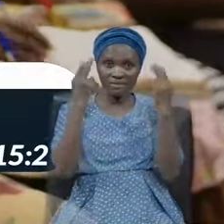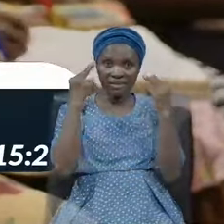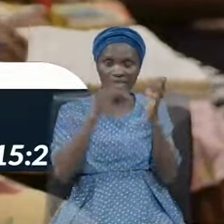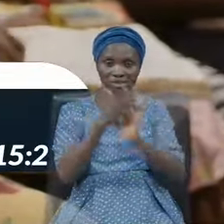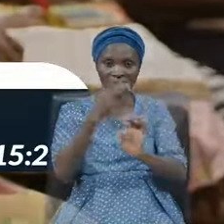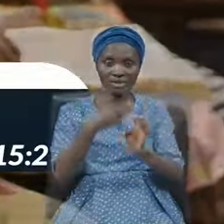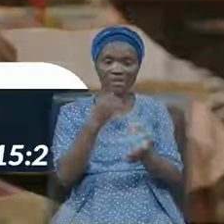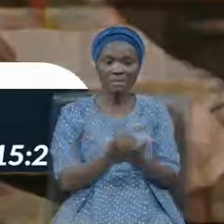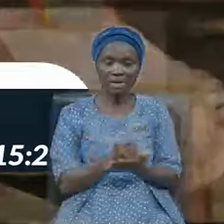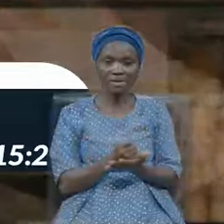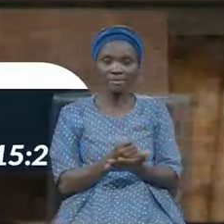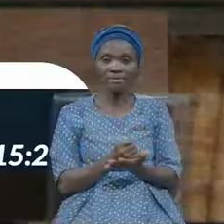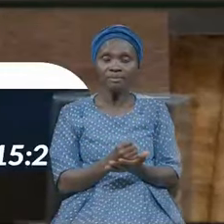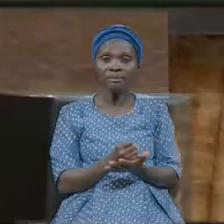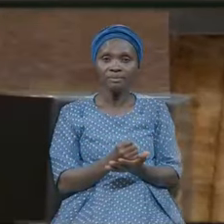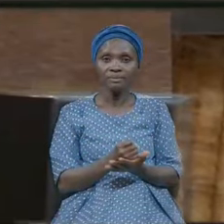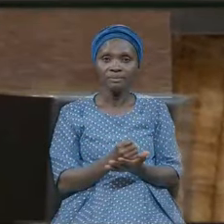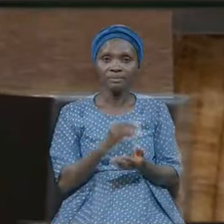troisième partie ici, nous allons voir.